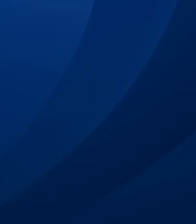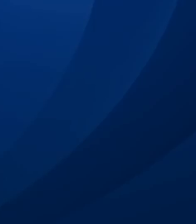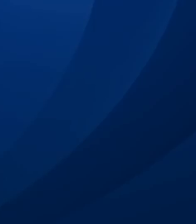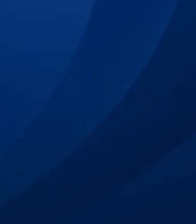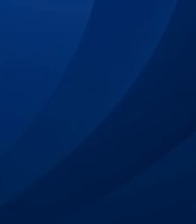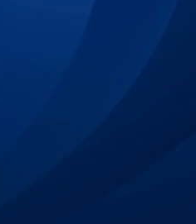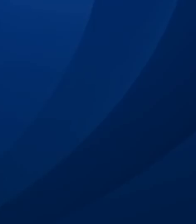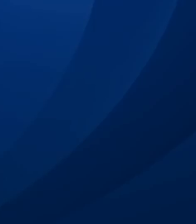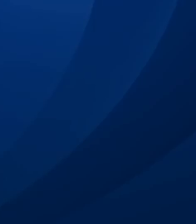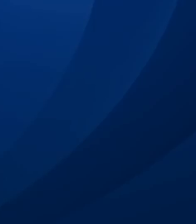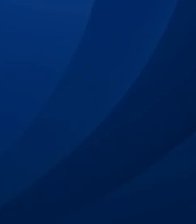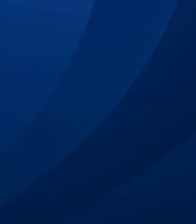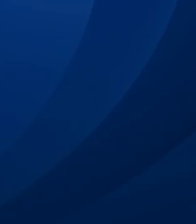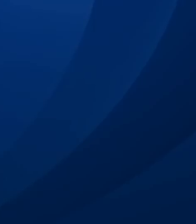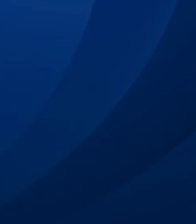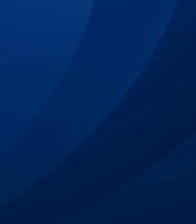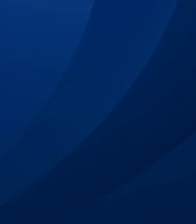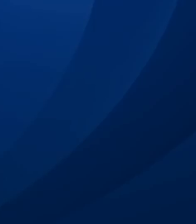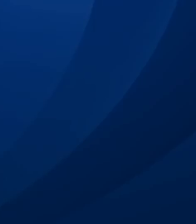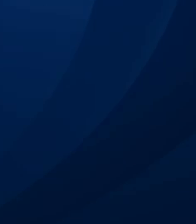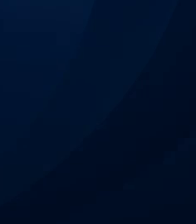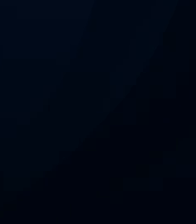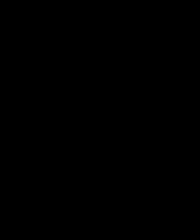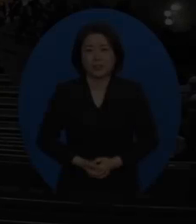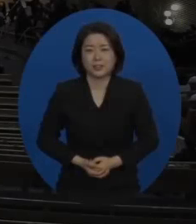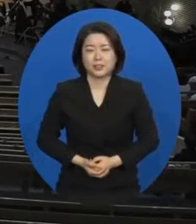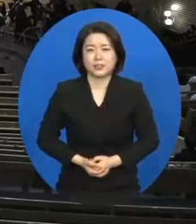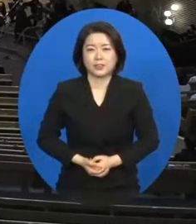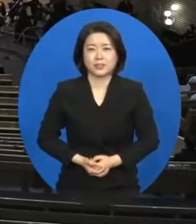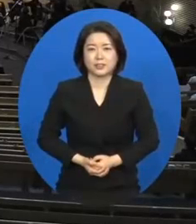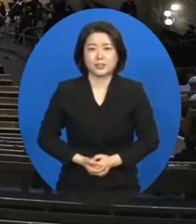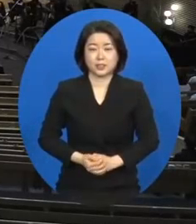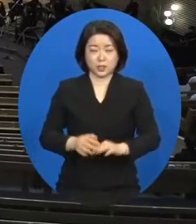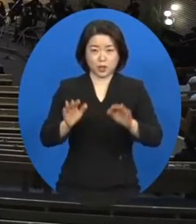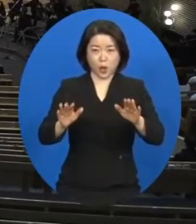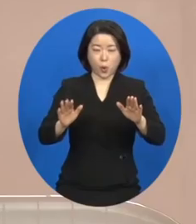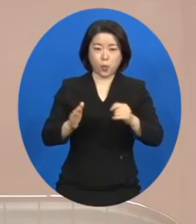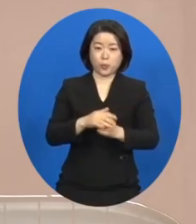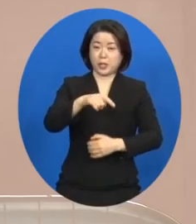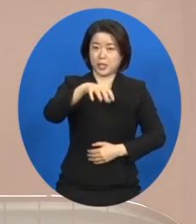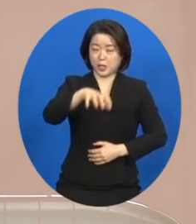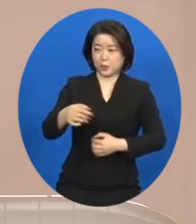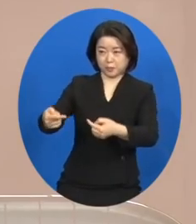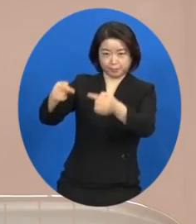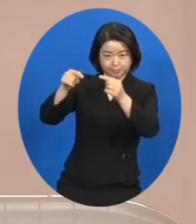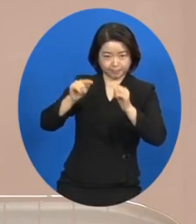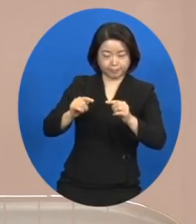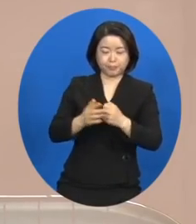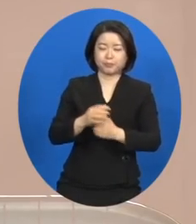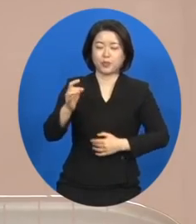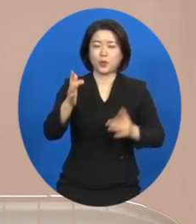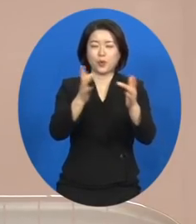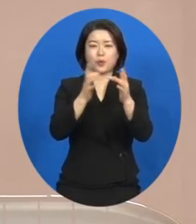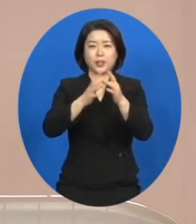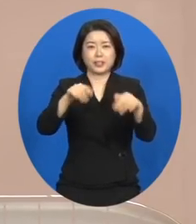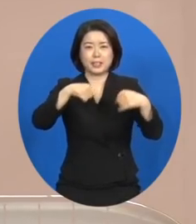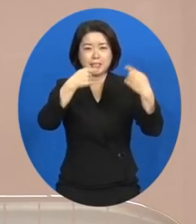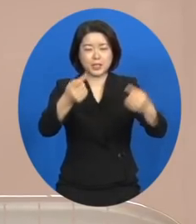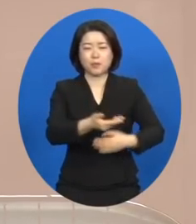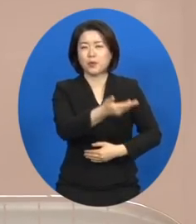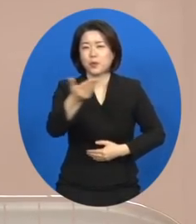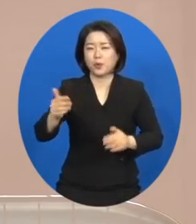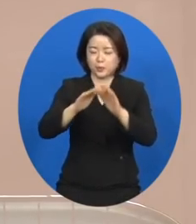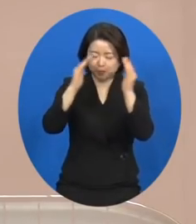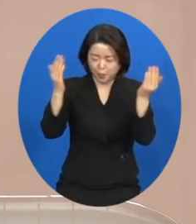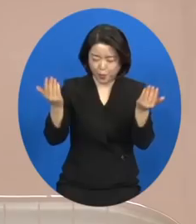돌아오신 뒤에 행하신 두 번째 표징이다. 오늘 현장 예배에 오신 분들 또 온라인으로 참여하신 모든 분들에게